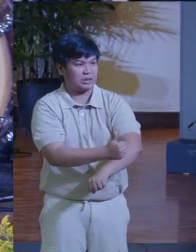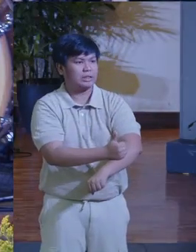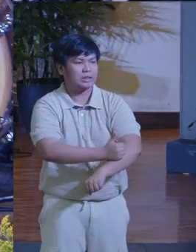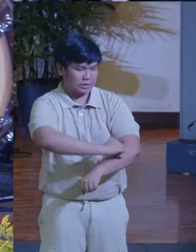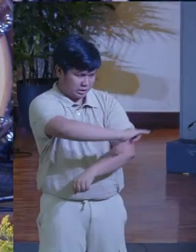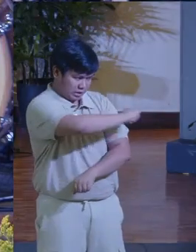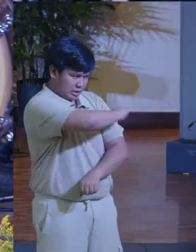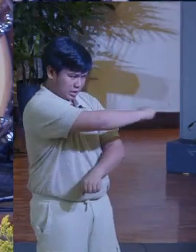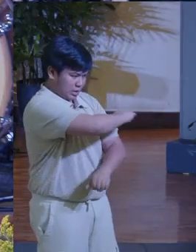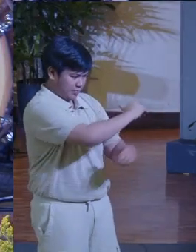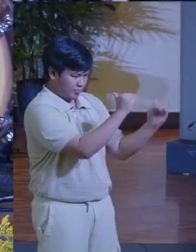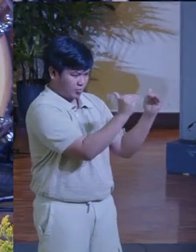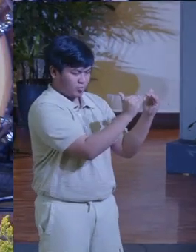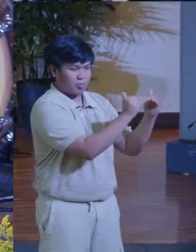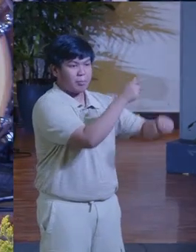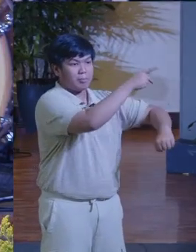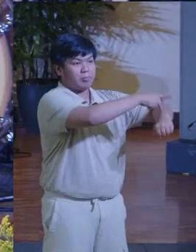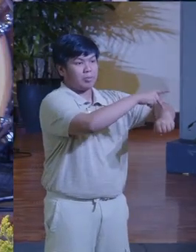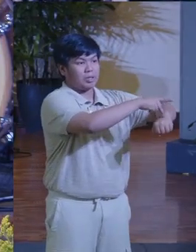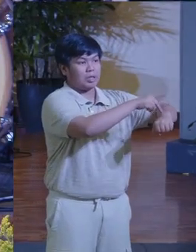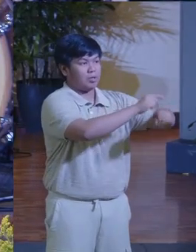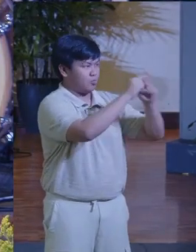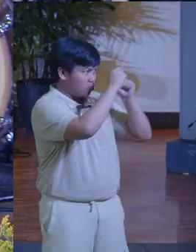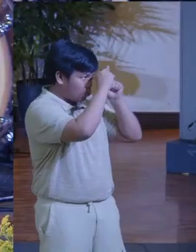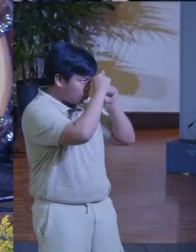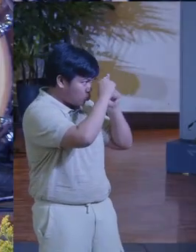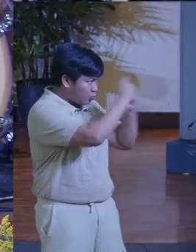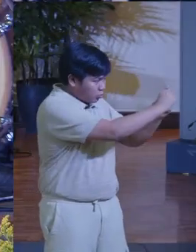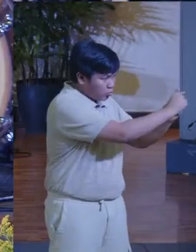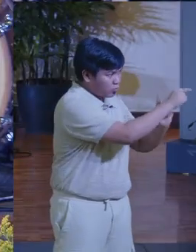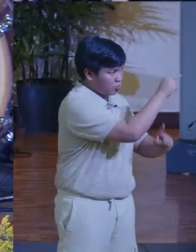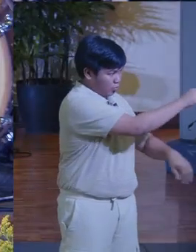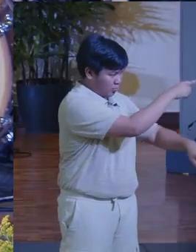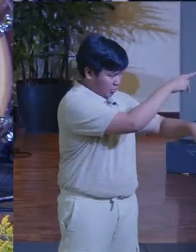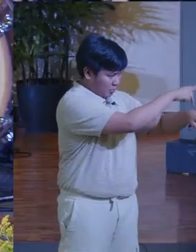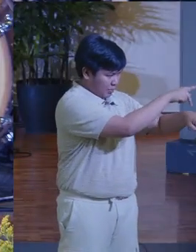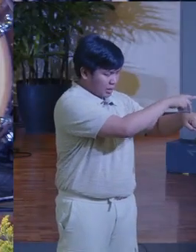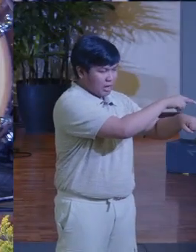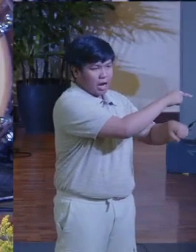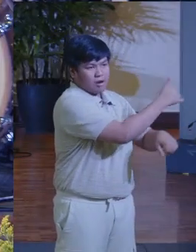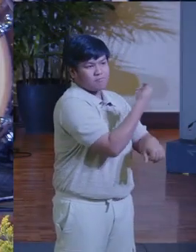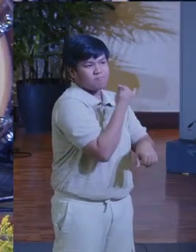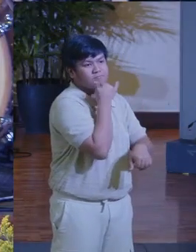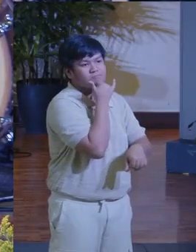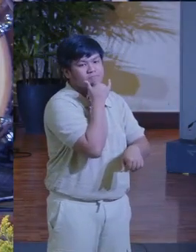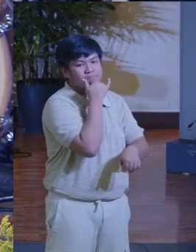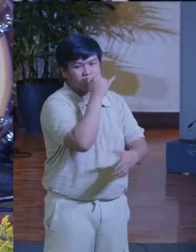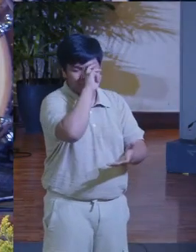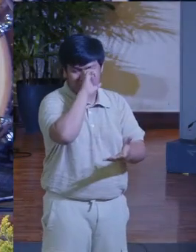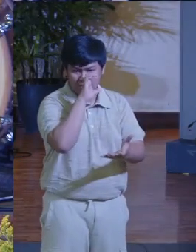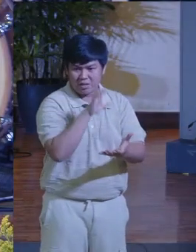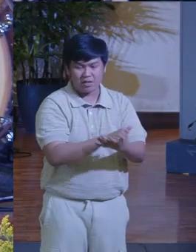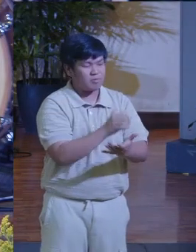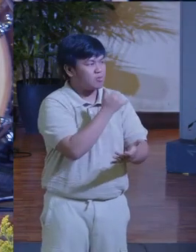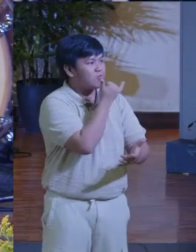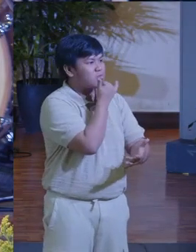niyang katayuan upang ituwid, punahin si Apostol